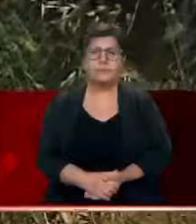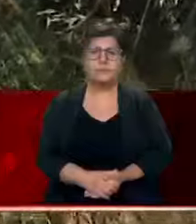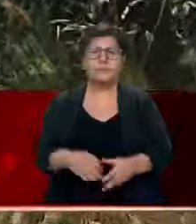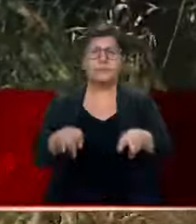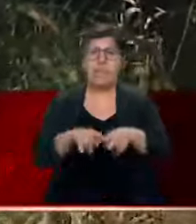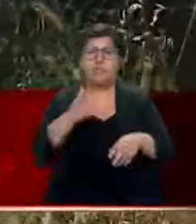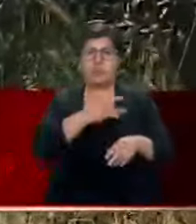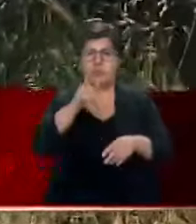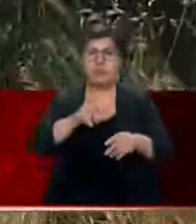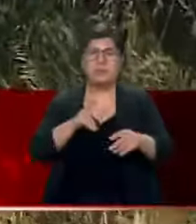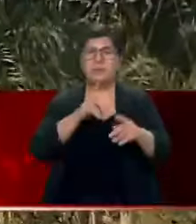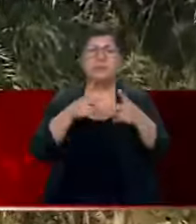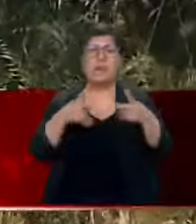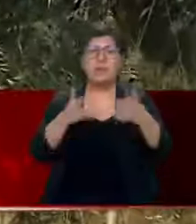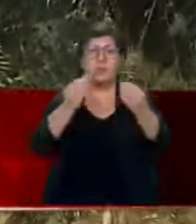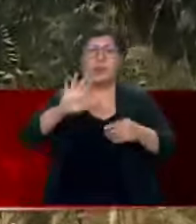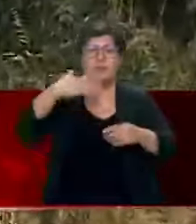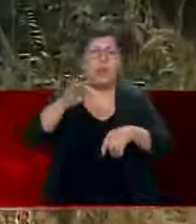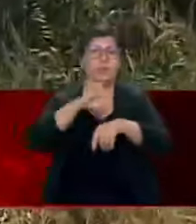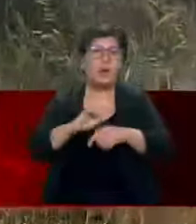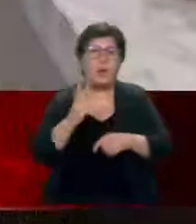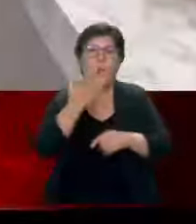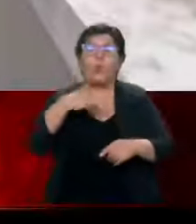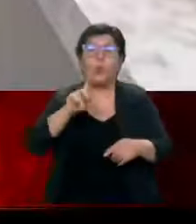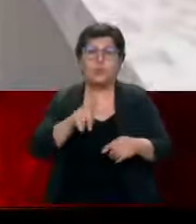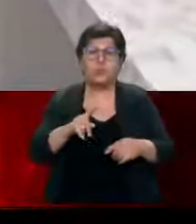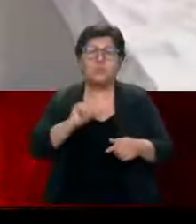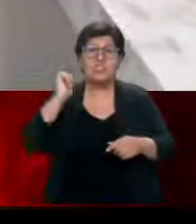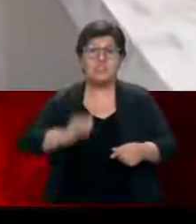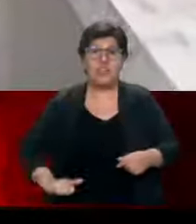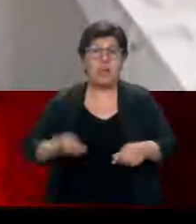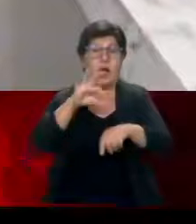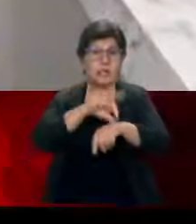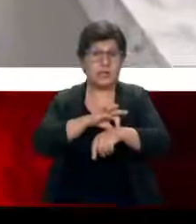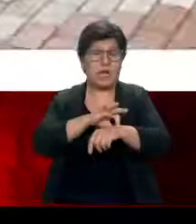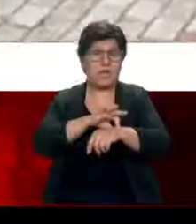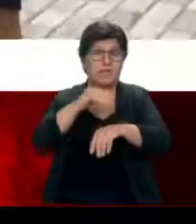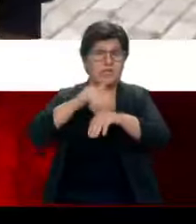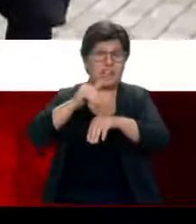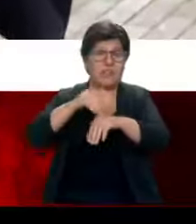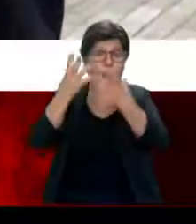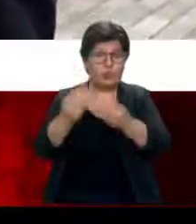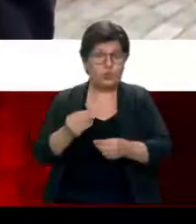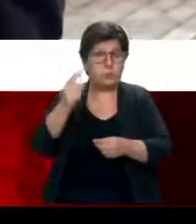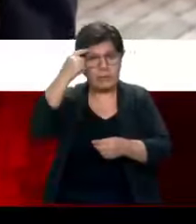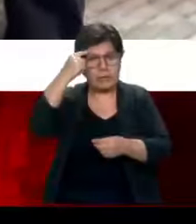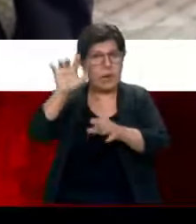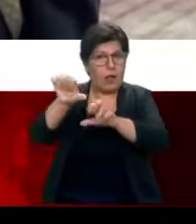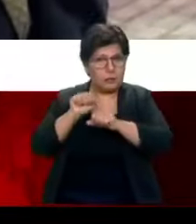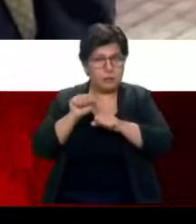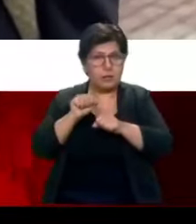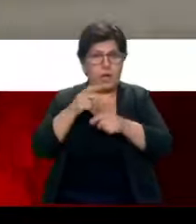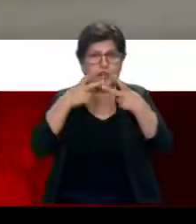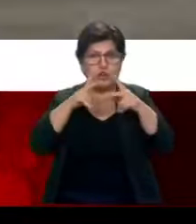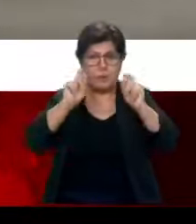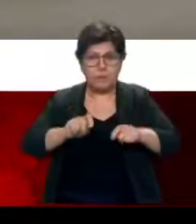Nihal Candan'ın tahliye gerekçesinde hastane raporu yoktu. Savcı hastanede tedavi gördüğü bilgisinin alındığını